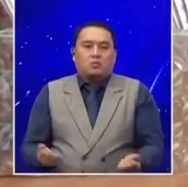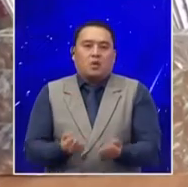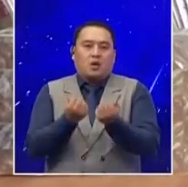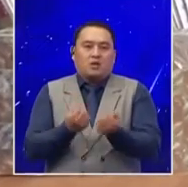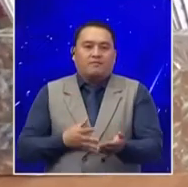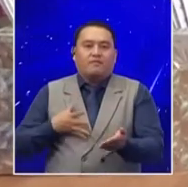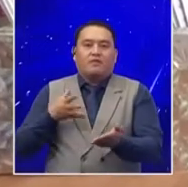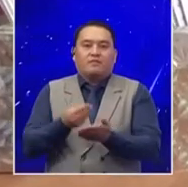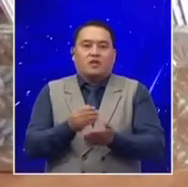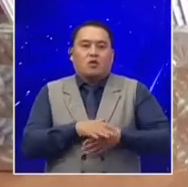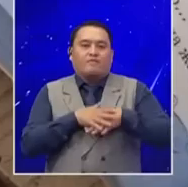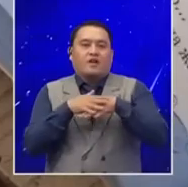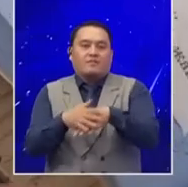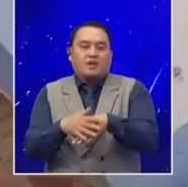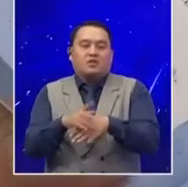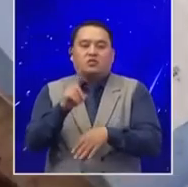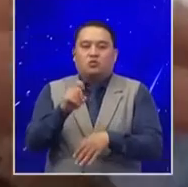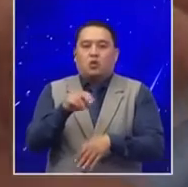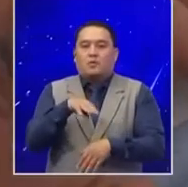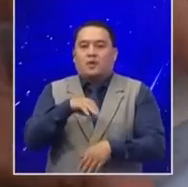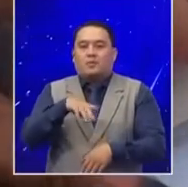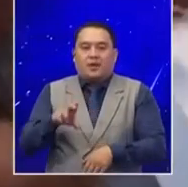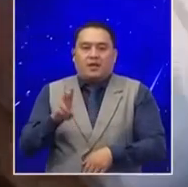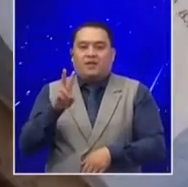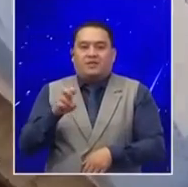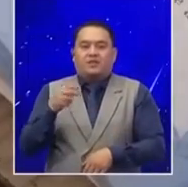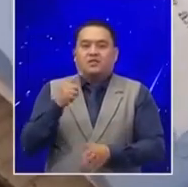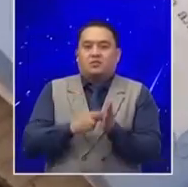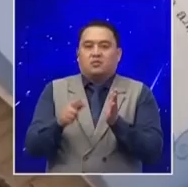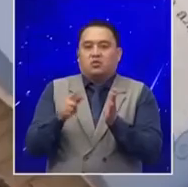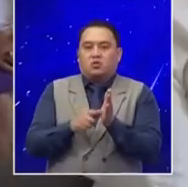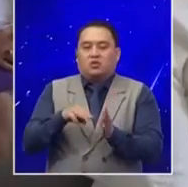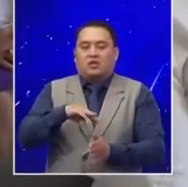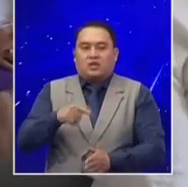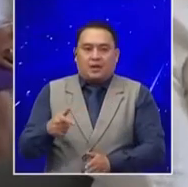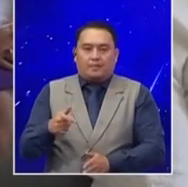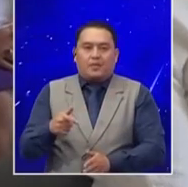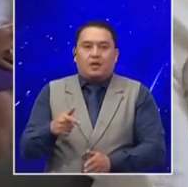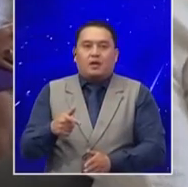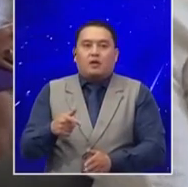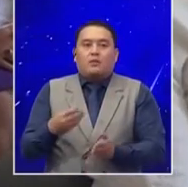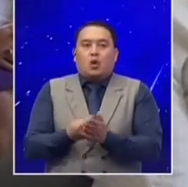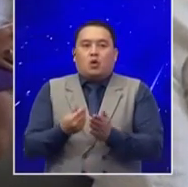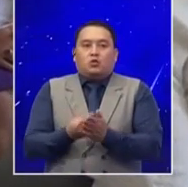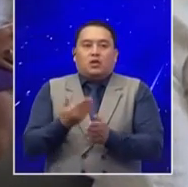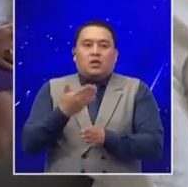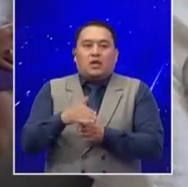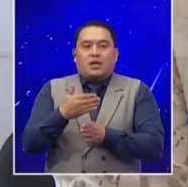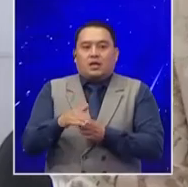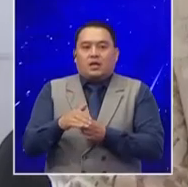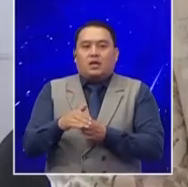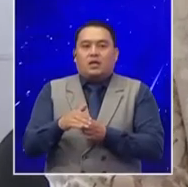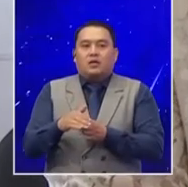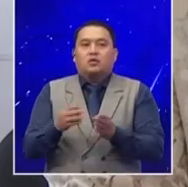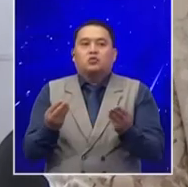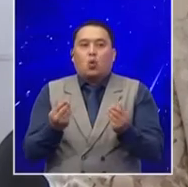виде выплаты подъемного пособия в размере 100 МРП или 277 800 тенге, а также бюджетного кредита на жилье в сумме,